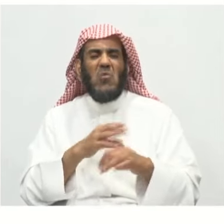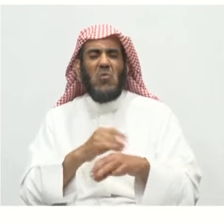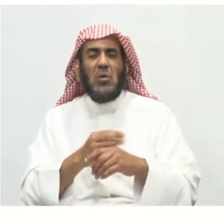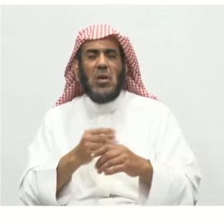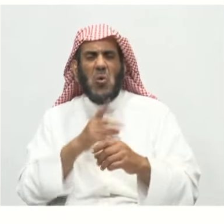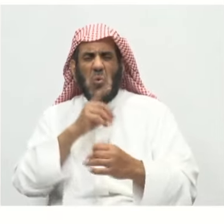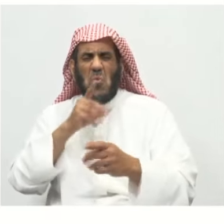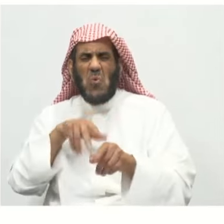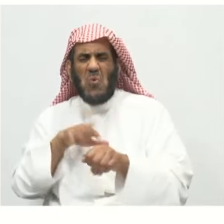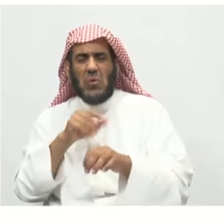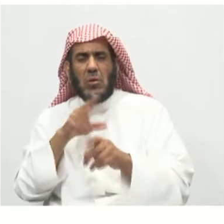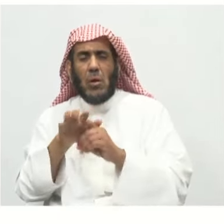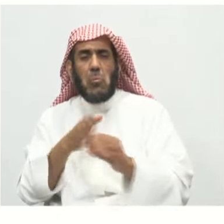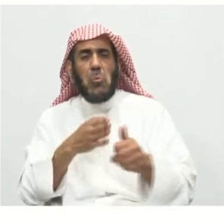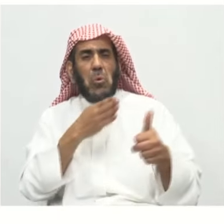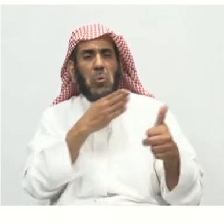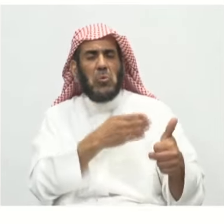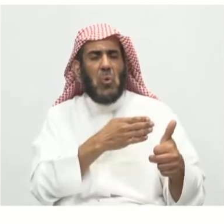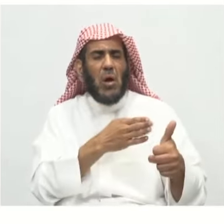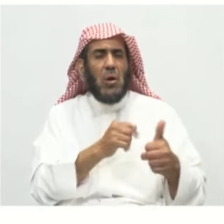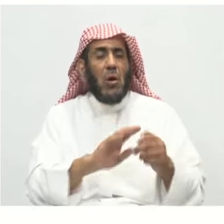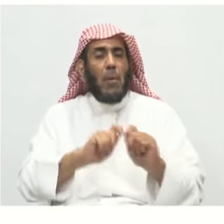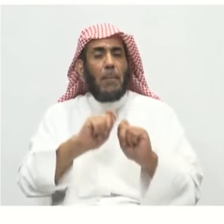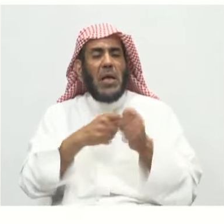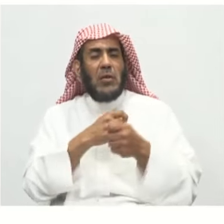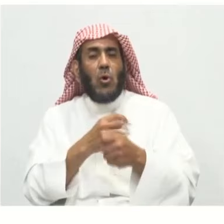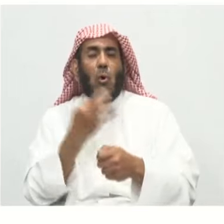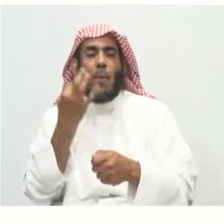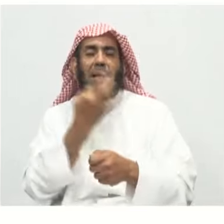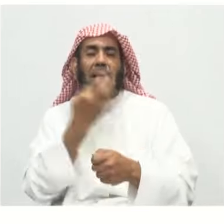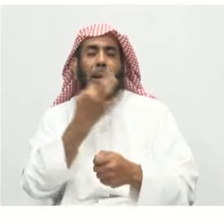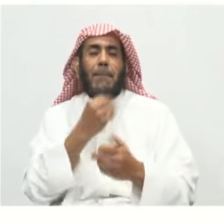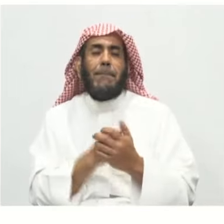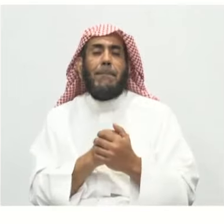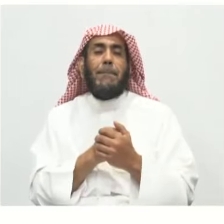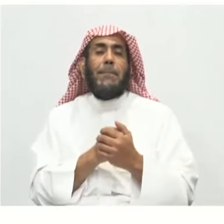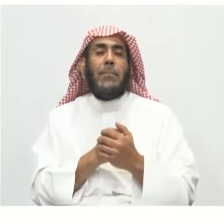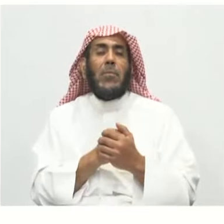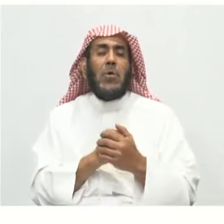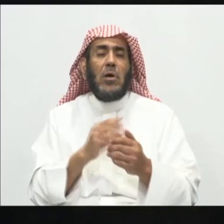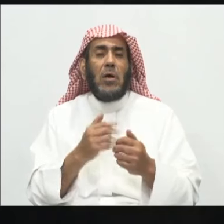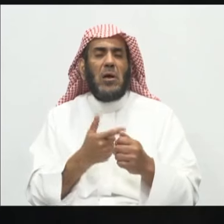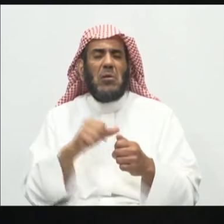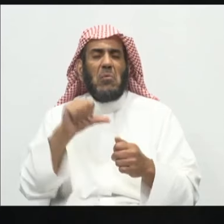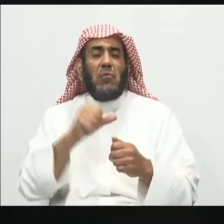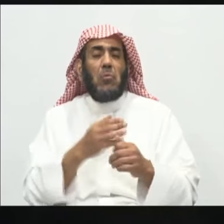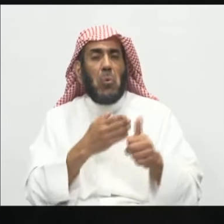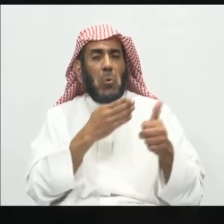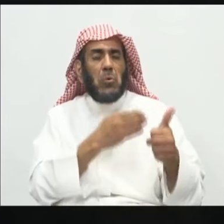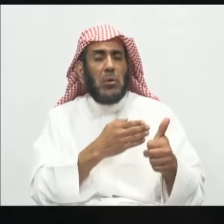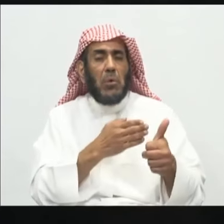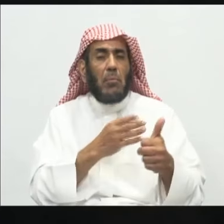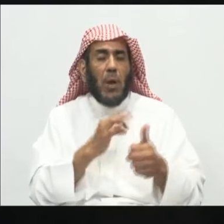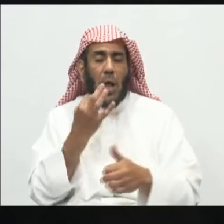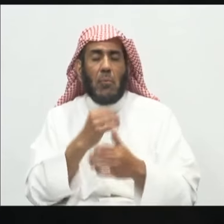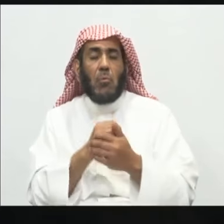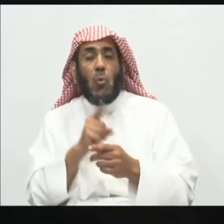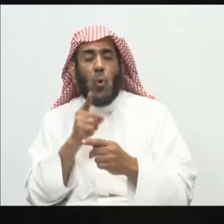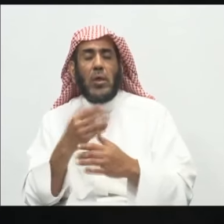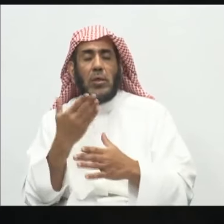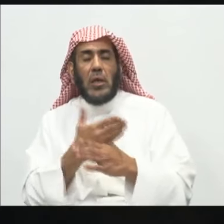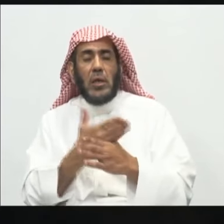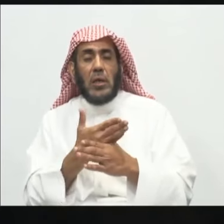يفسد الداعي الى العقيده بالقدوه ما يصلحه بالكلام يعني حتى ما يفسد بالقدوه ما يصلحه بالكلام وهذا